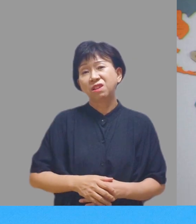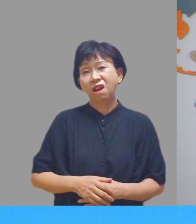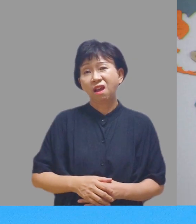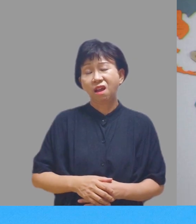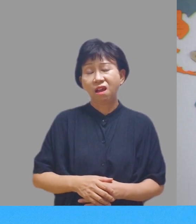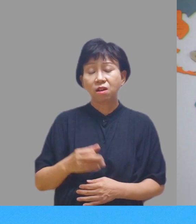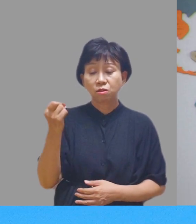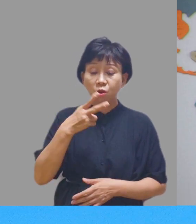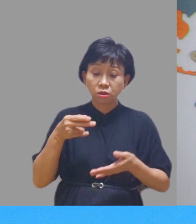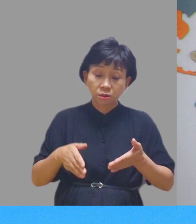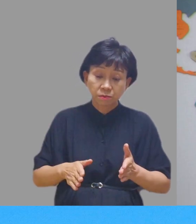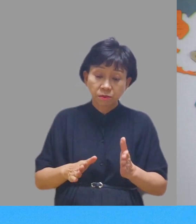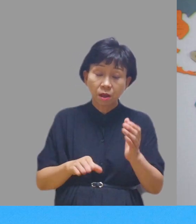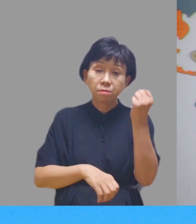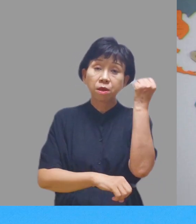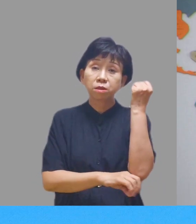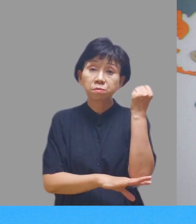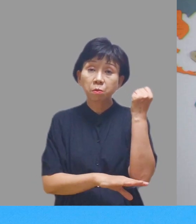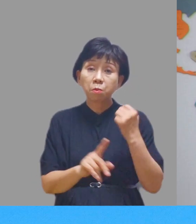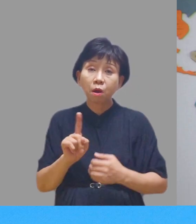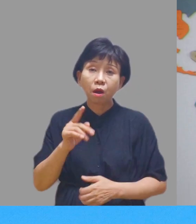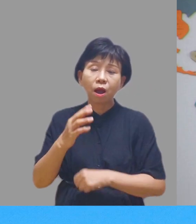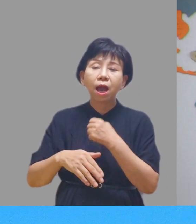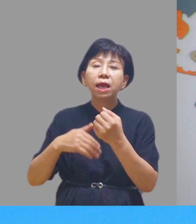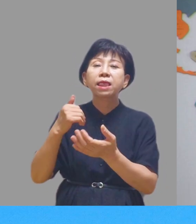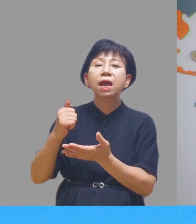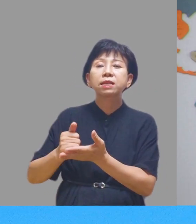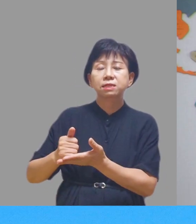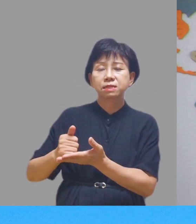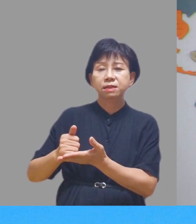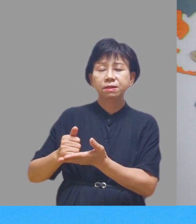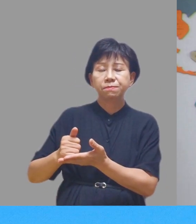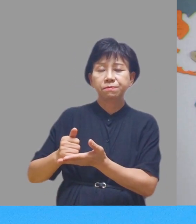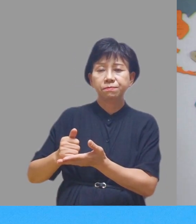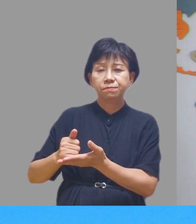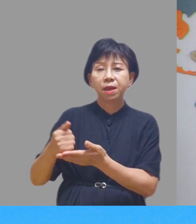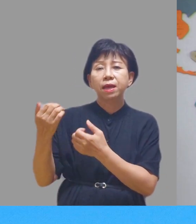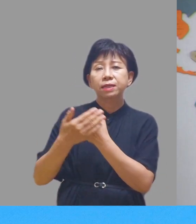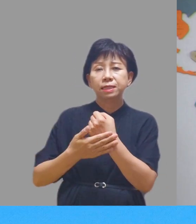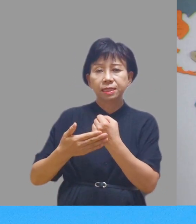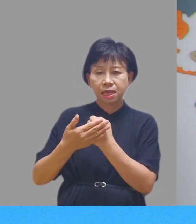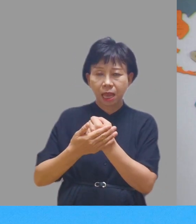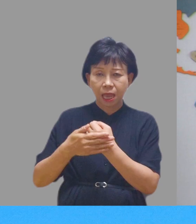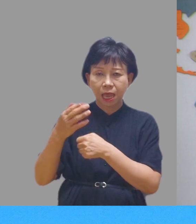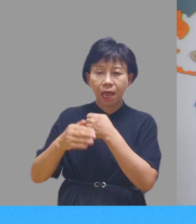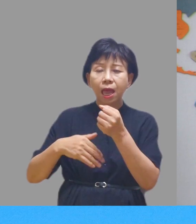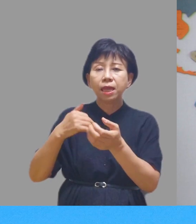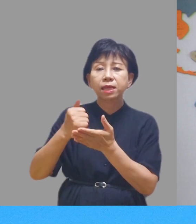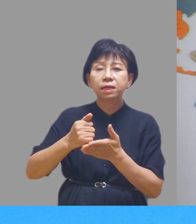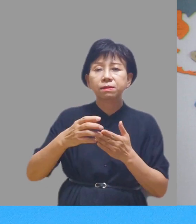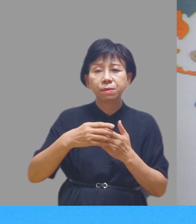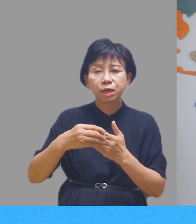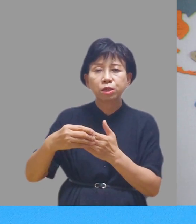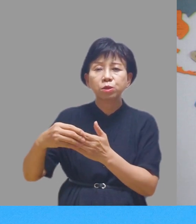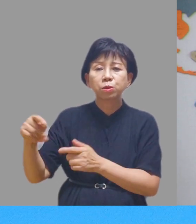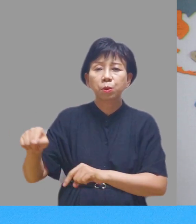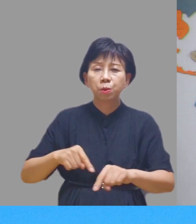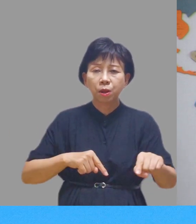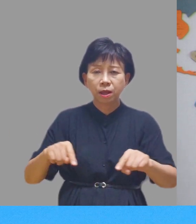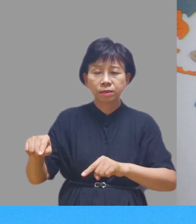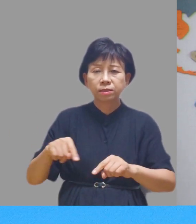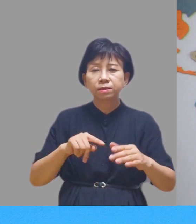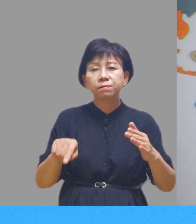말은 거듭남의 본질이 전적으로 하나님의 주권과 은혜에 있음을 다시 일깨워